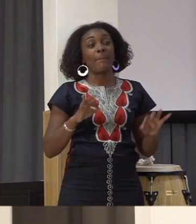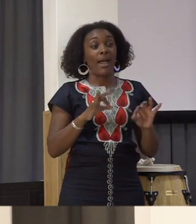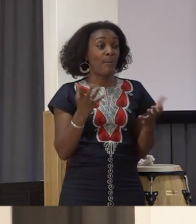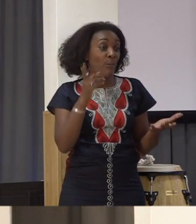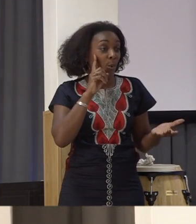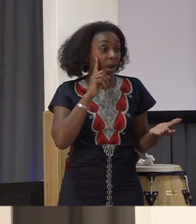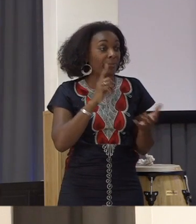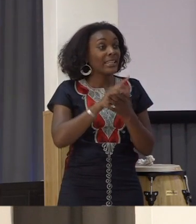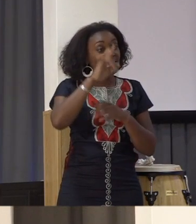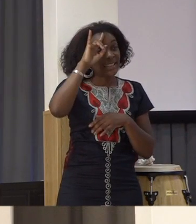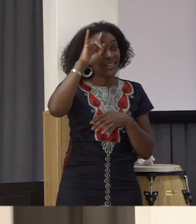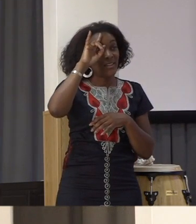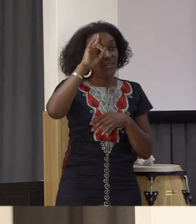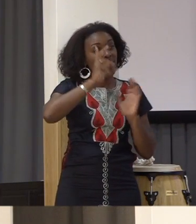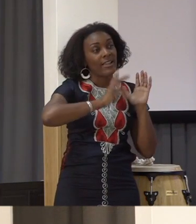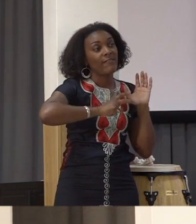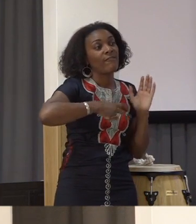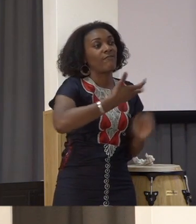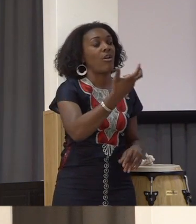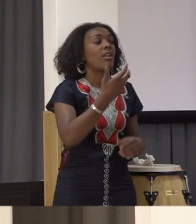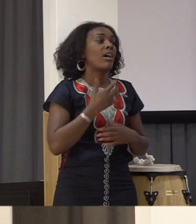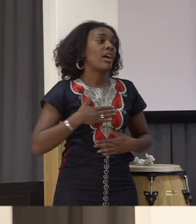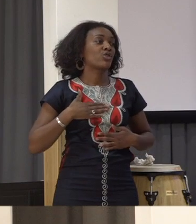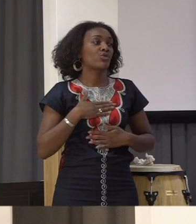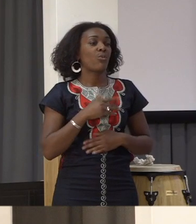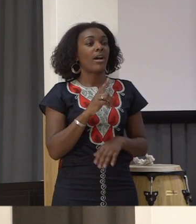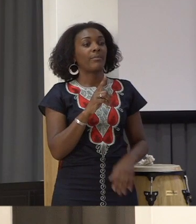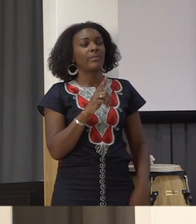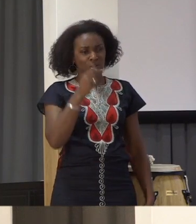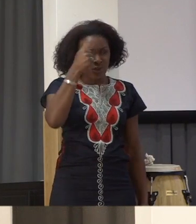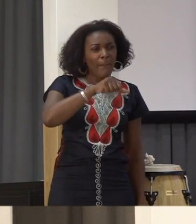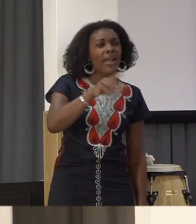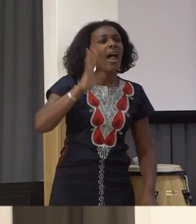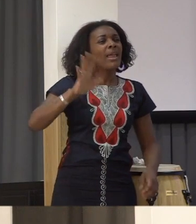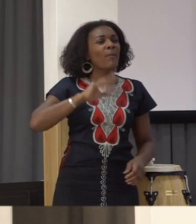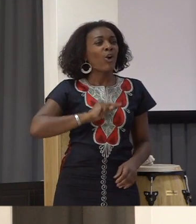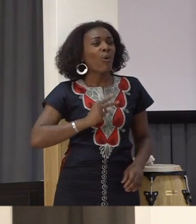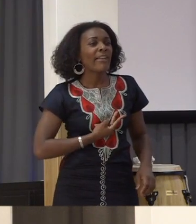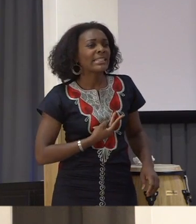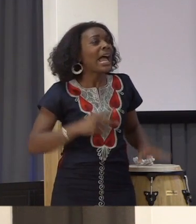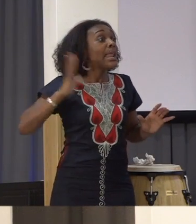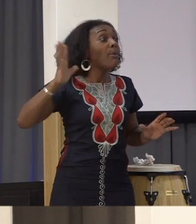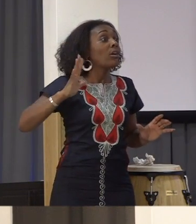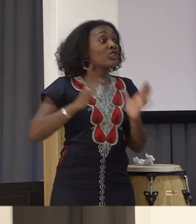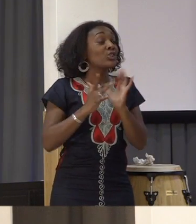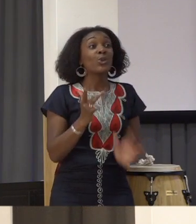l'ennemi nous vole notre joie. Rappelez-vous quand vous vous êtes convertis, dans les tout premiers jours de votre conversion.